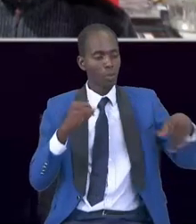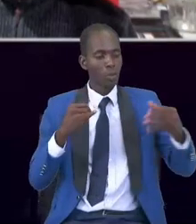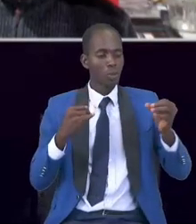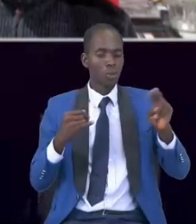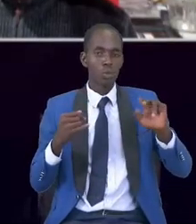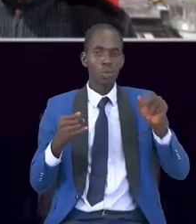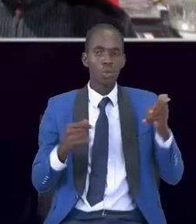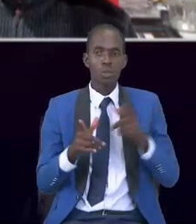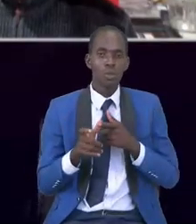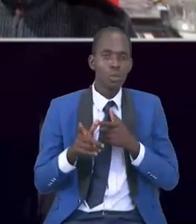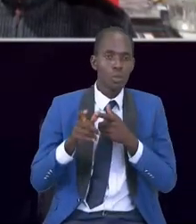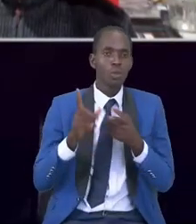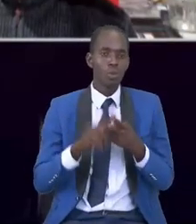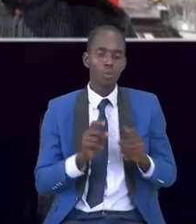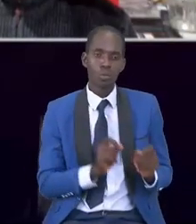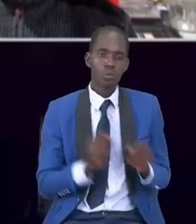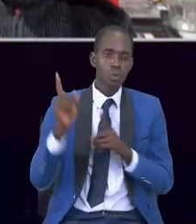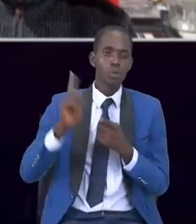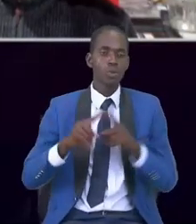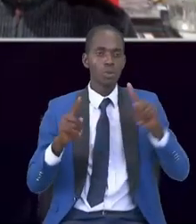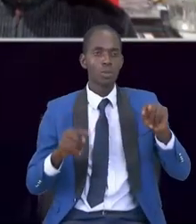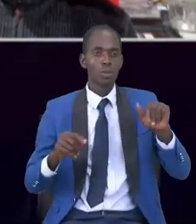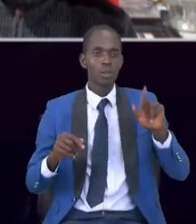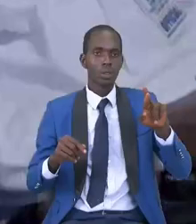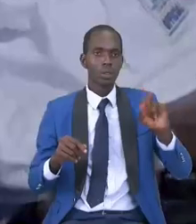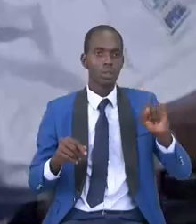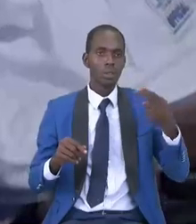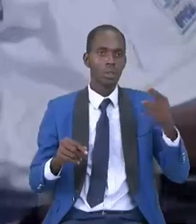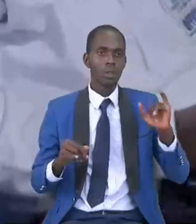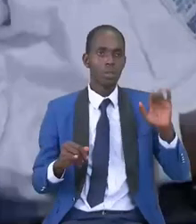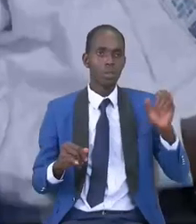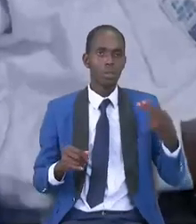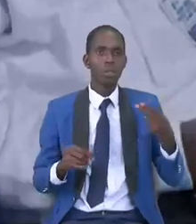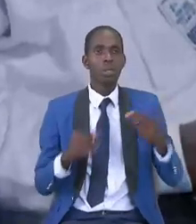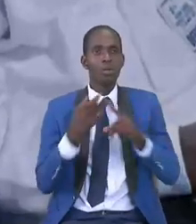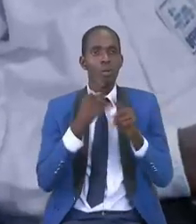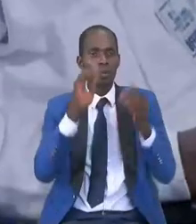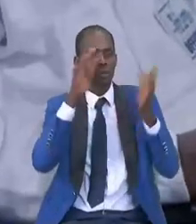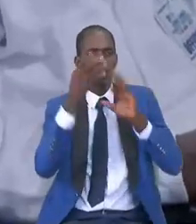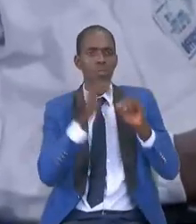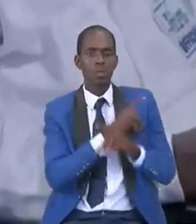pas faisable. Jonas se leva pour s'enfuir à Tarsis, loin de la face de l'Éternel.